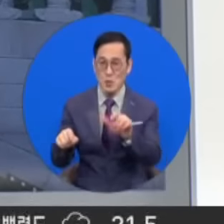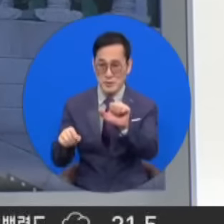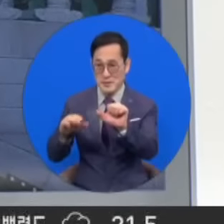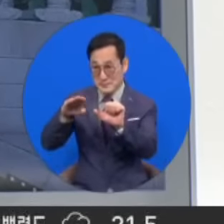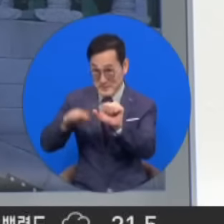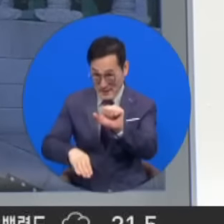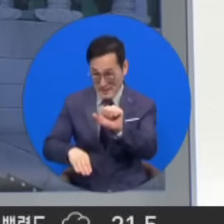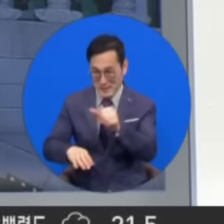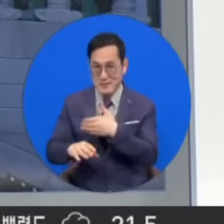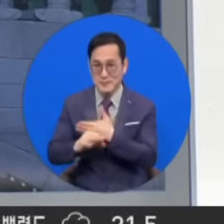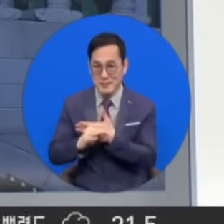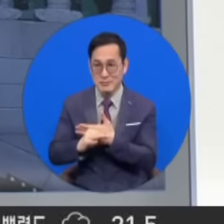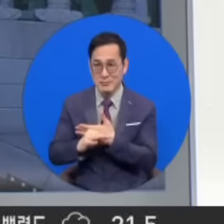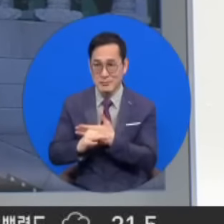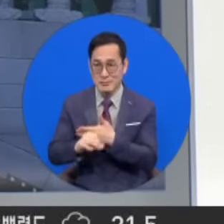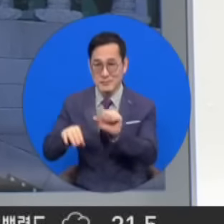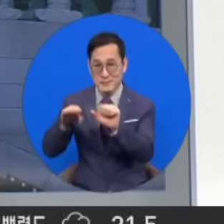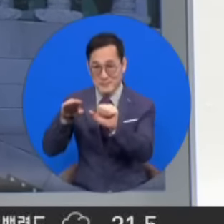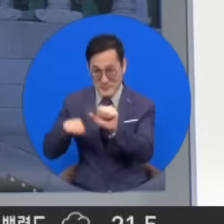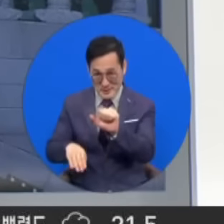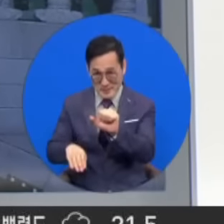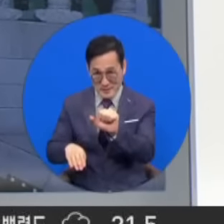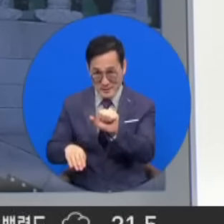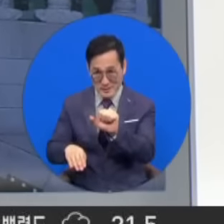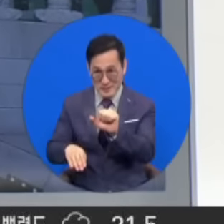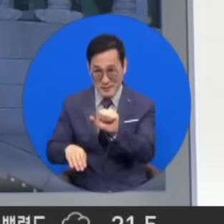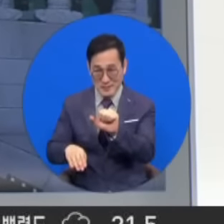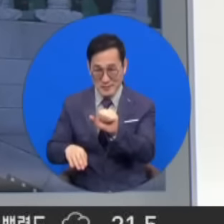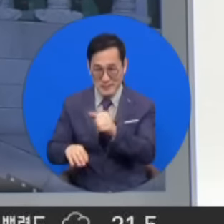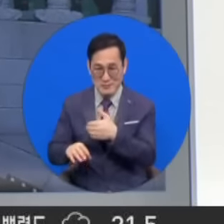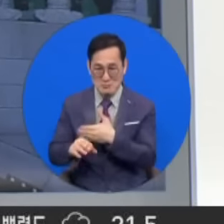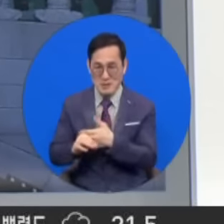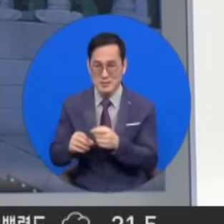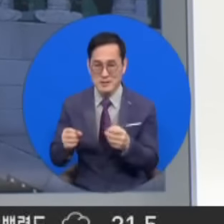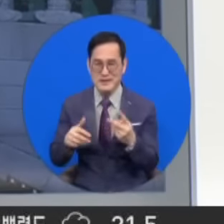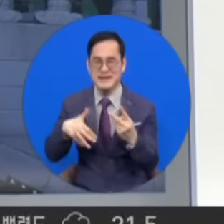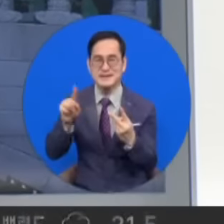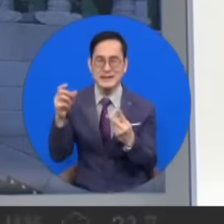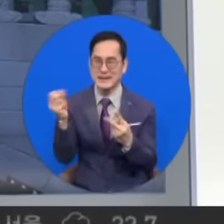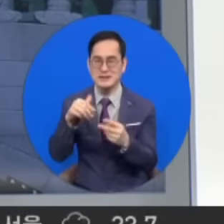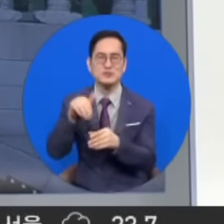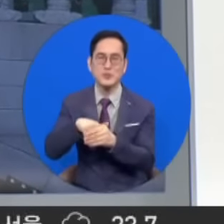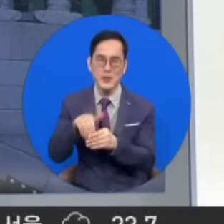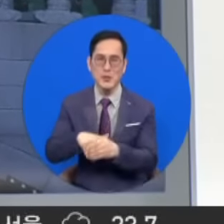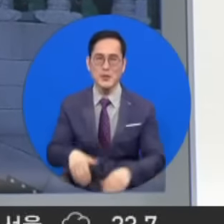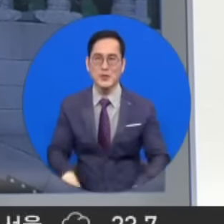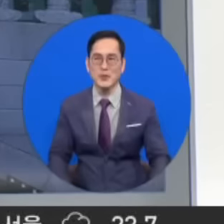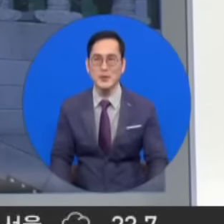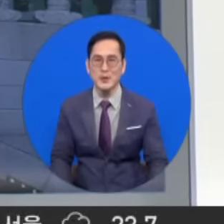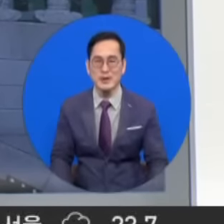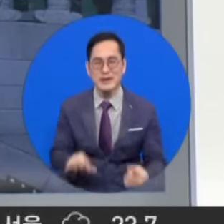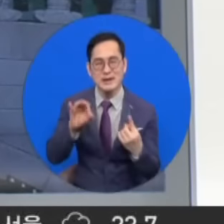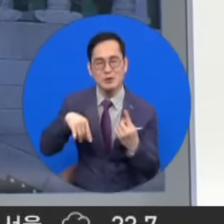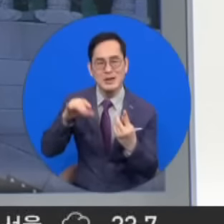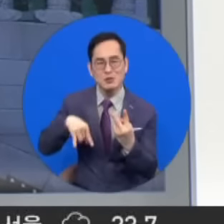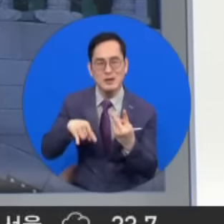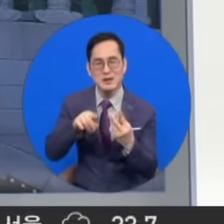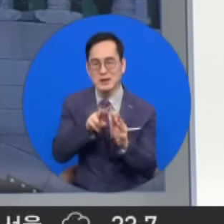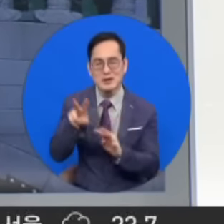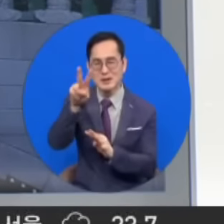사이에서 55%를 얻더라도 일반 여론조사에서 한동훈 후보가 과반을 못 얻기 때문에 8대2의 비율로 합산을 하면 그 누구도